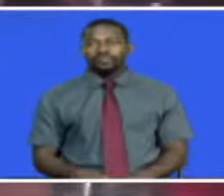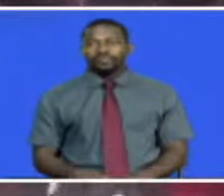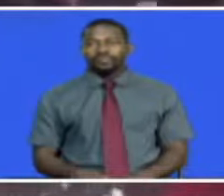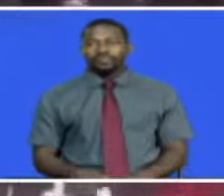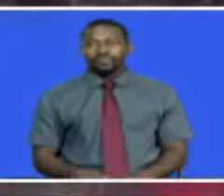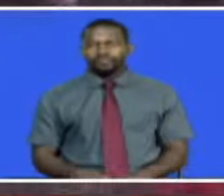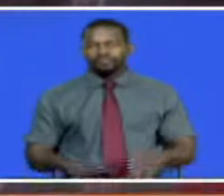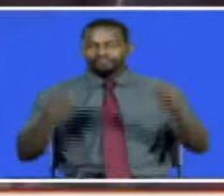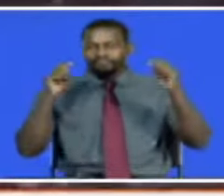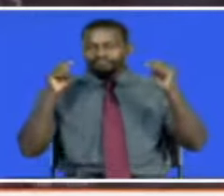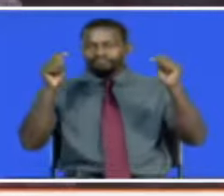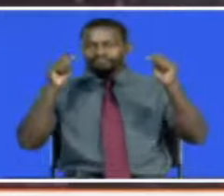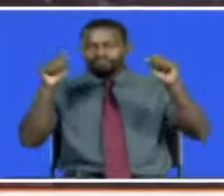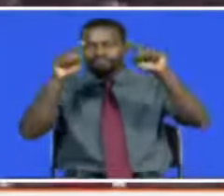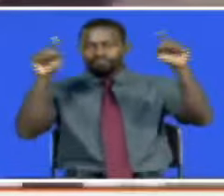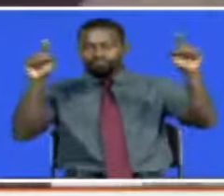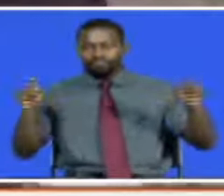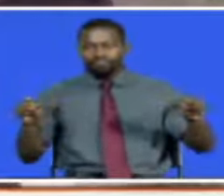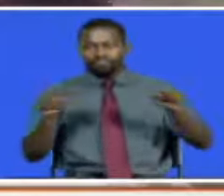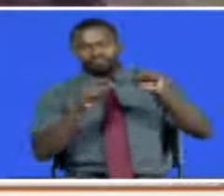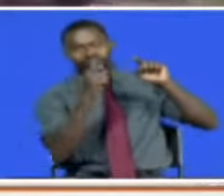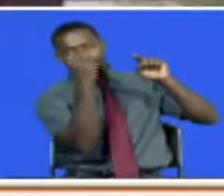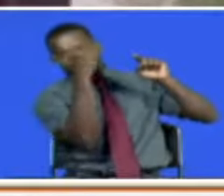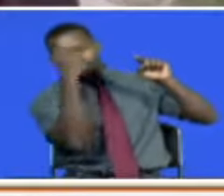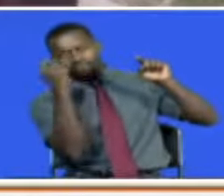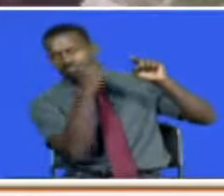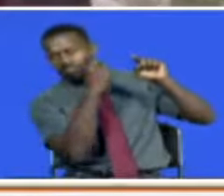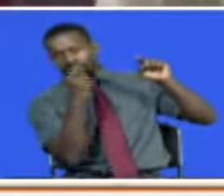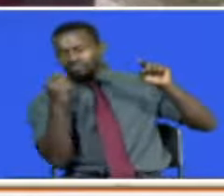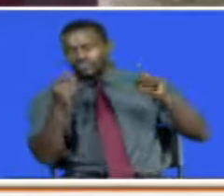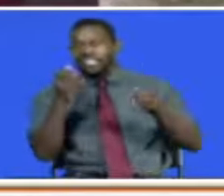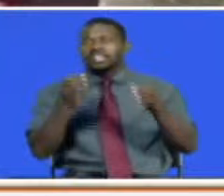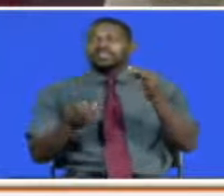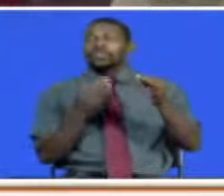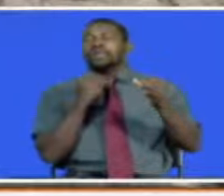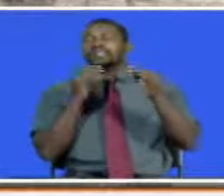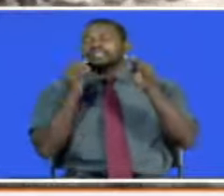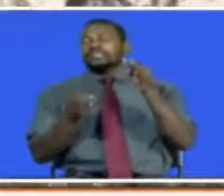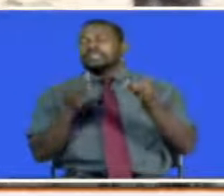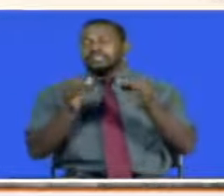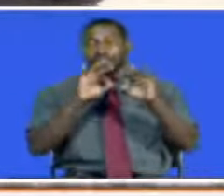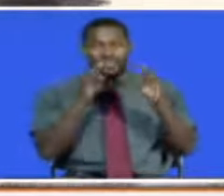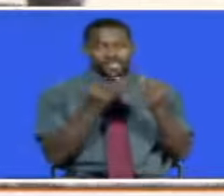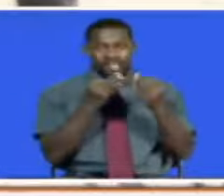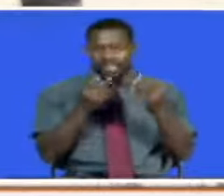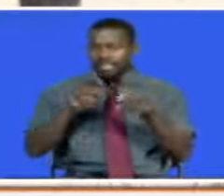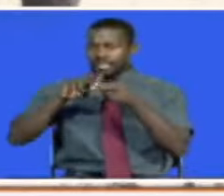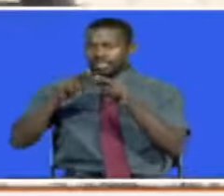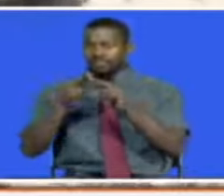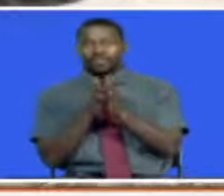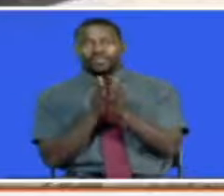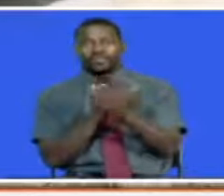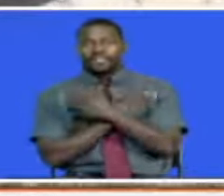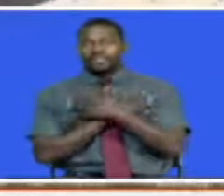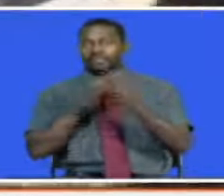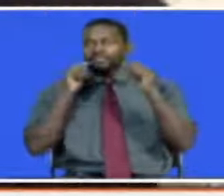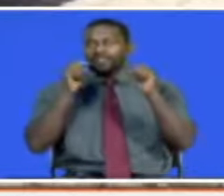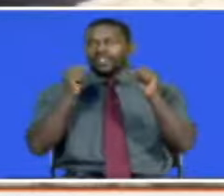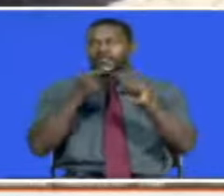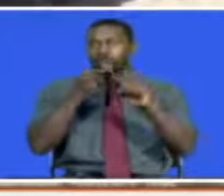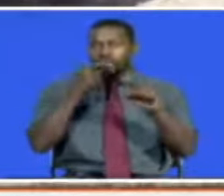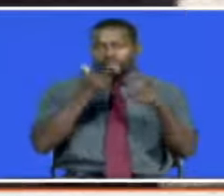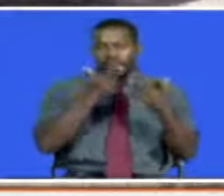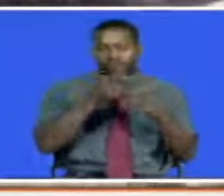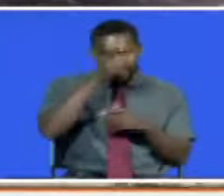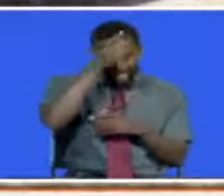Huku akiwa amebeba mabango na kuimba nyimbo za kutaka haki, familia, jamaa na marafiki waliandamana kutoka kijijini